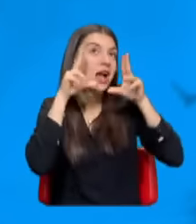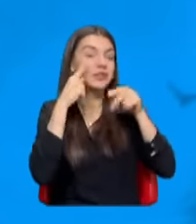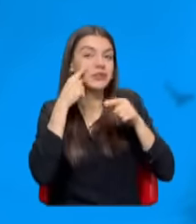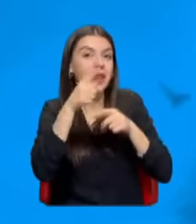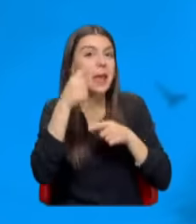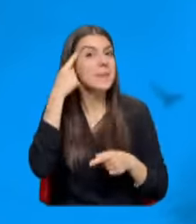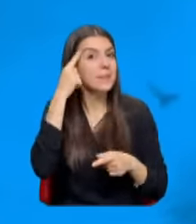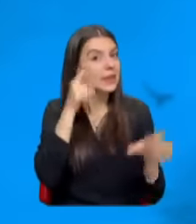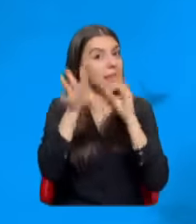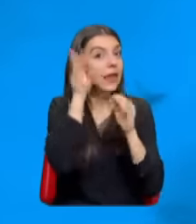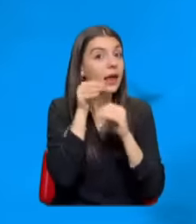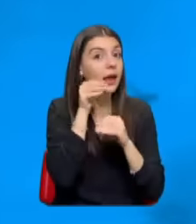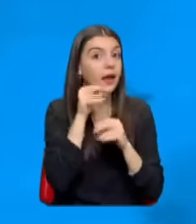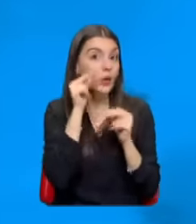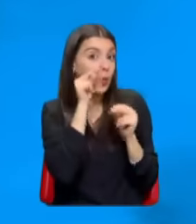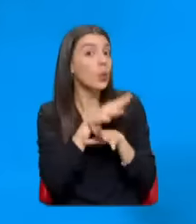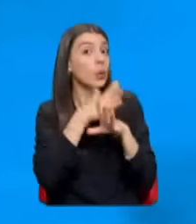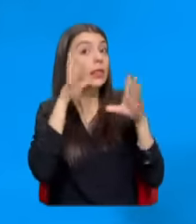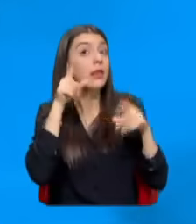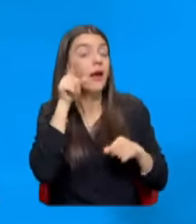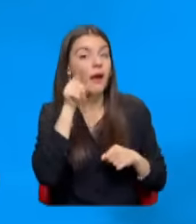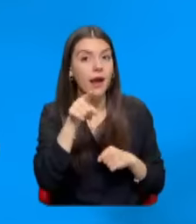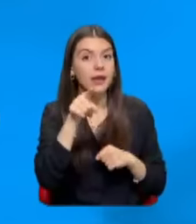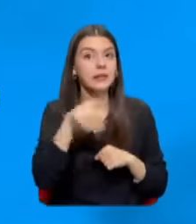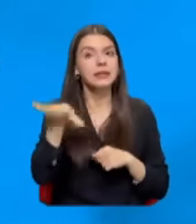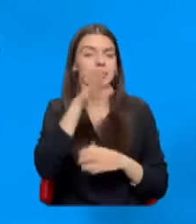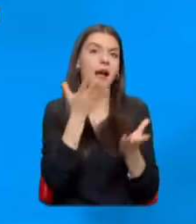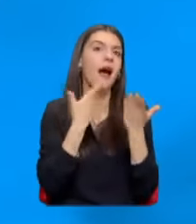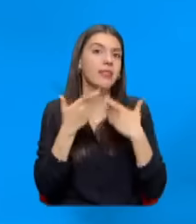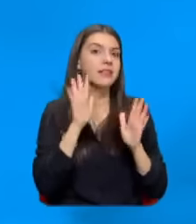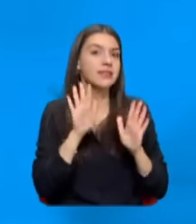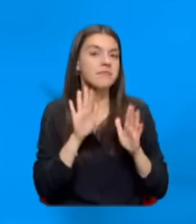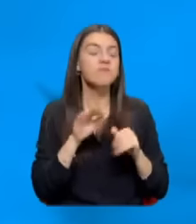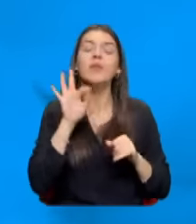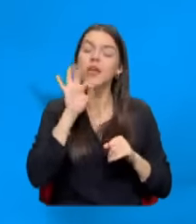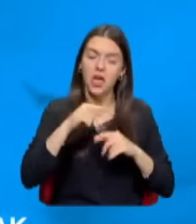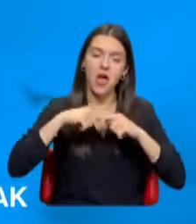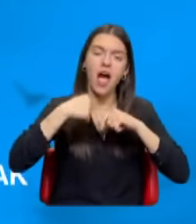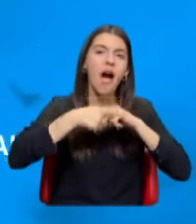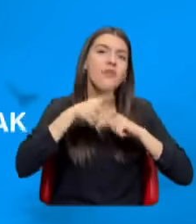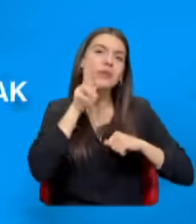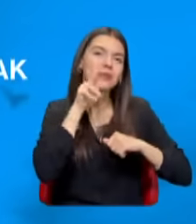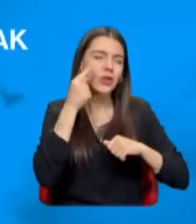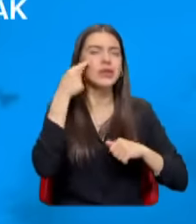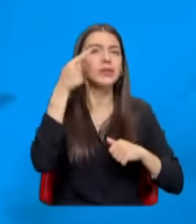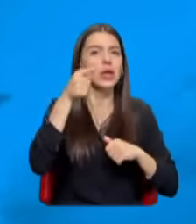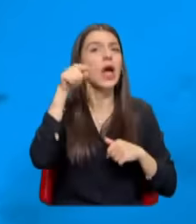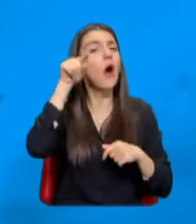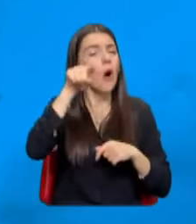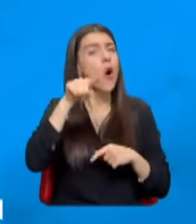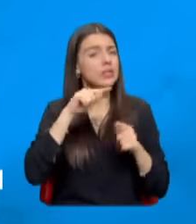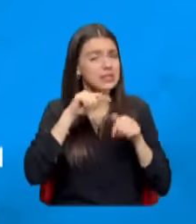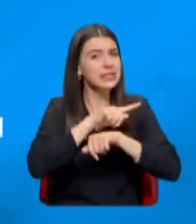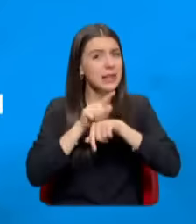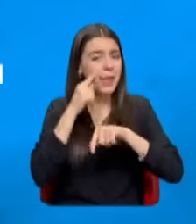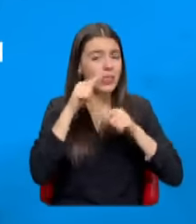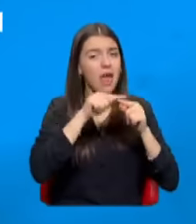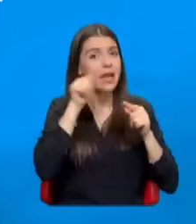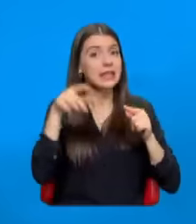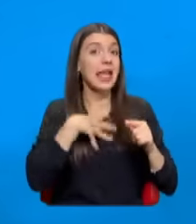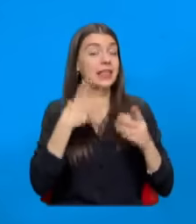olarak, aydınlanarak geçirdik efendim. Darısı önümüzdeki hafta sonunun başına diyelim. O zamana kadar kendinize lütfen iyi